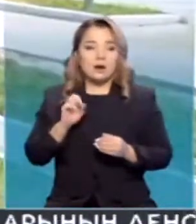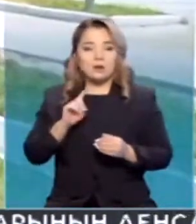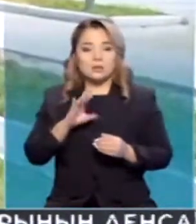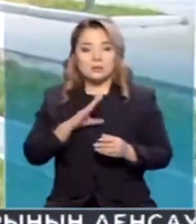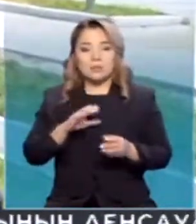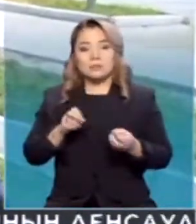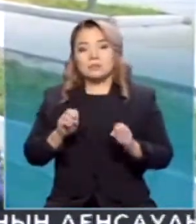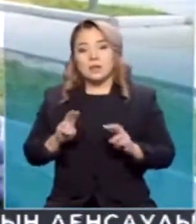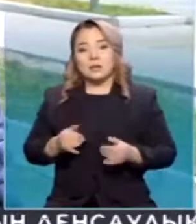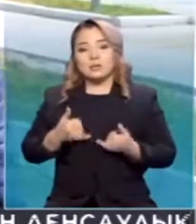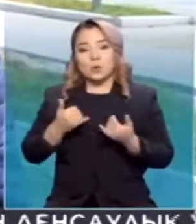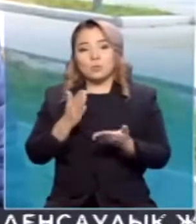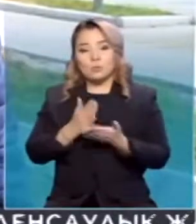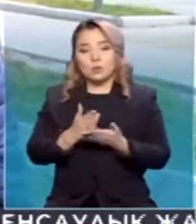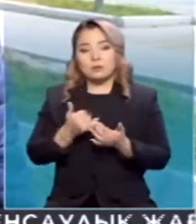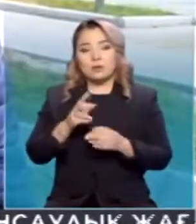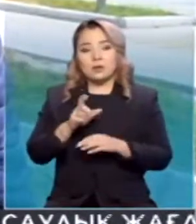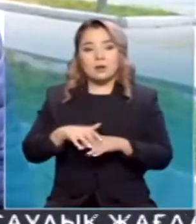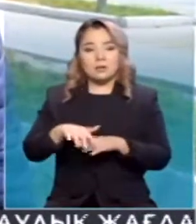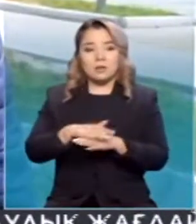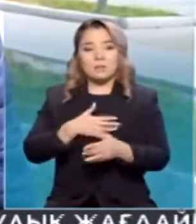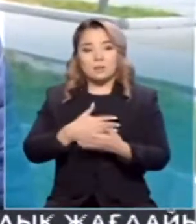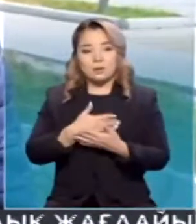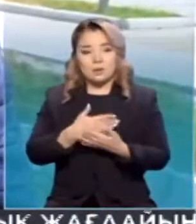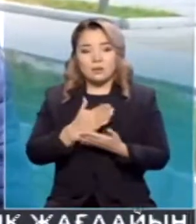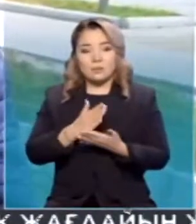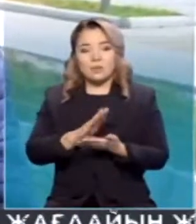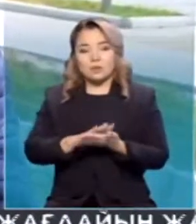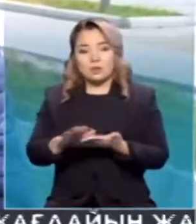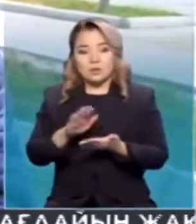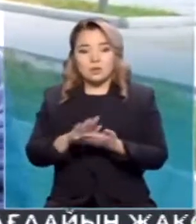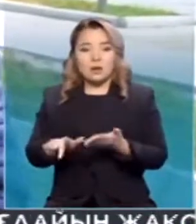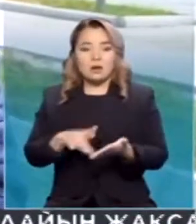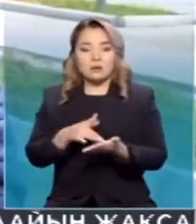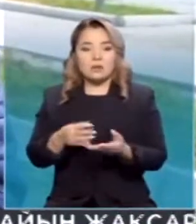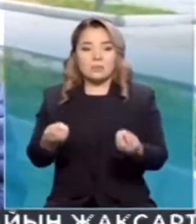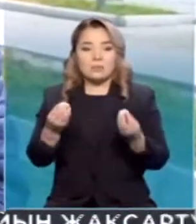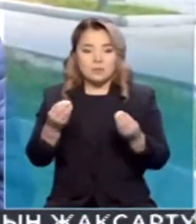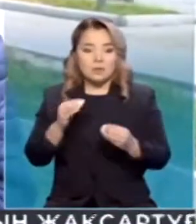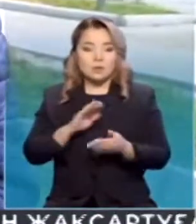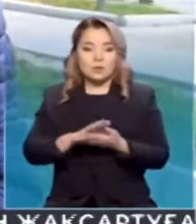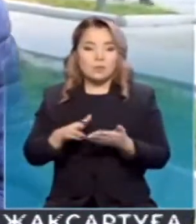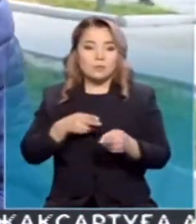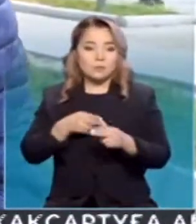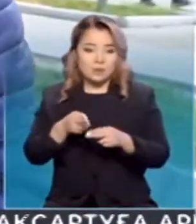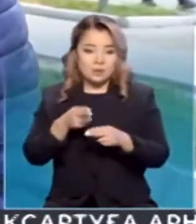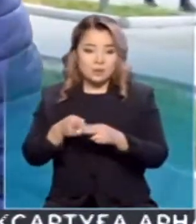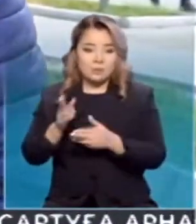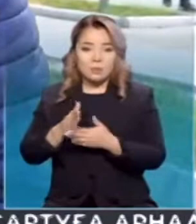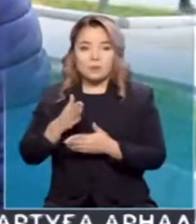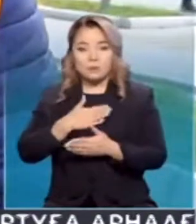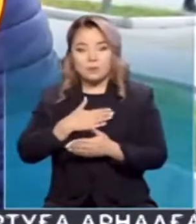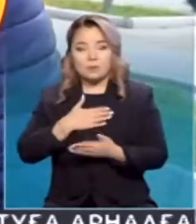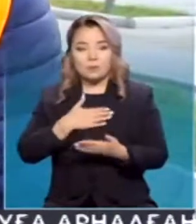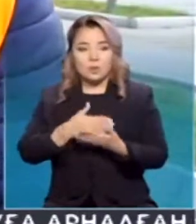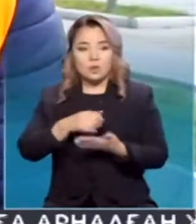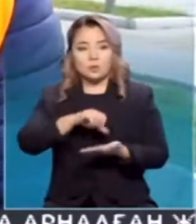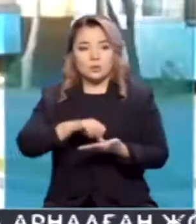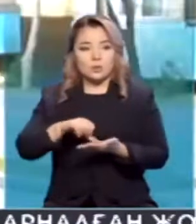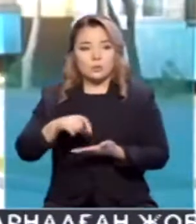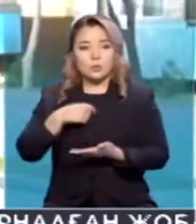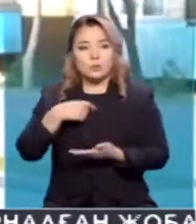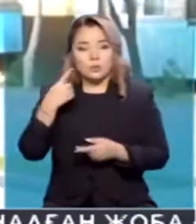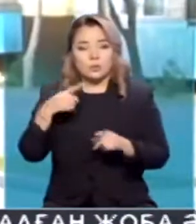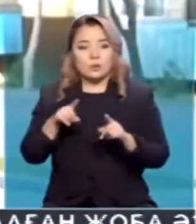еңбек етіп, осы жерде жүрміз ғой. Қаланың тазалығын етіп. Енді біз шықпасақ, басқа шығады бұл жұмысқа, бұл